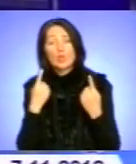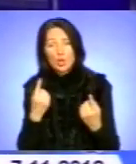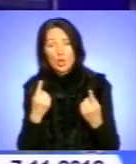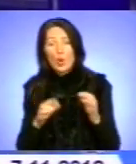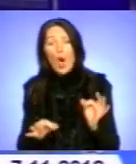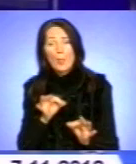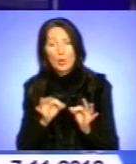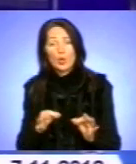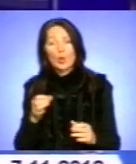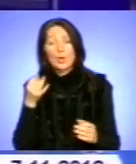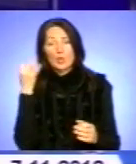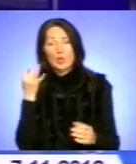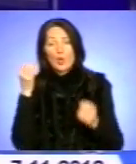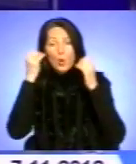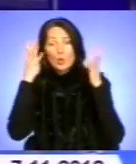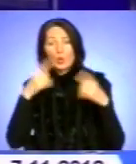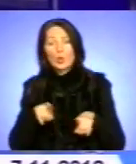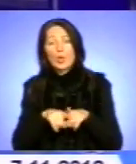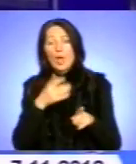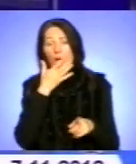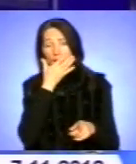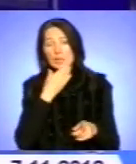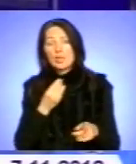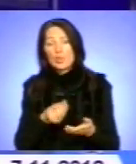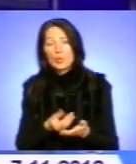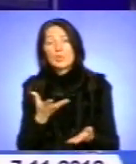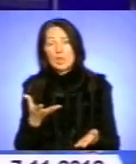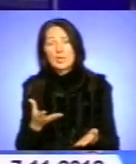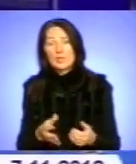природоохоронну, історико-культурну та естетичну цінність.